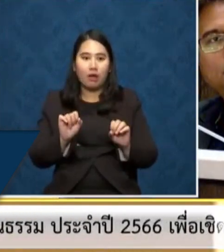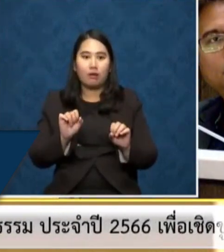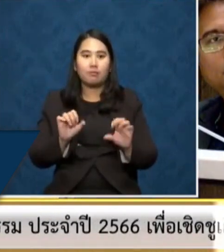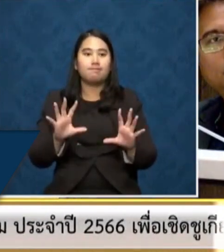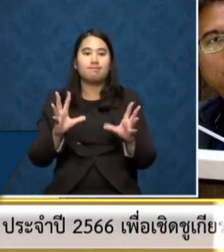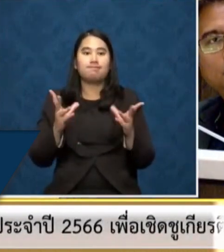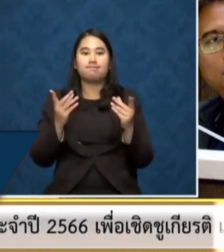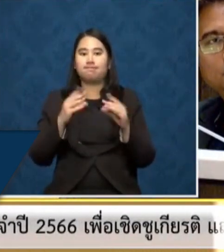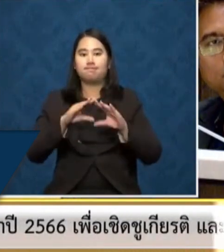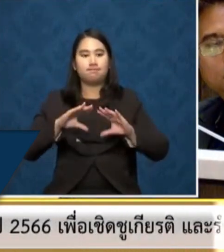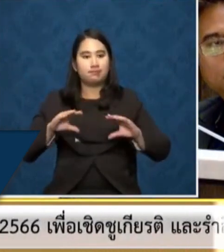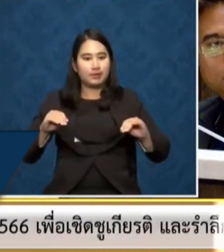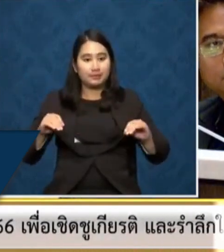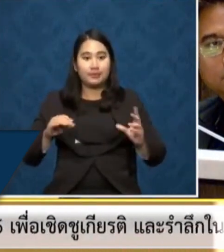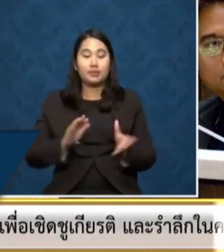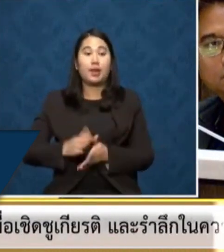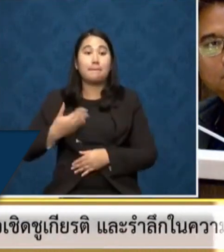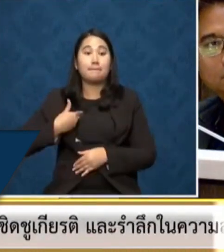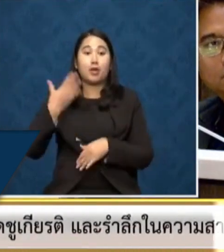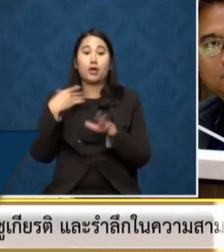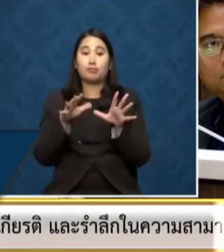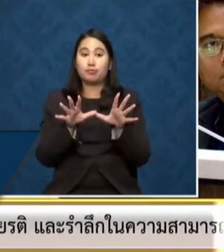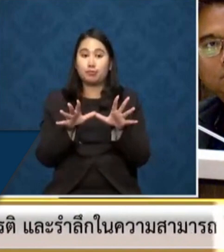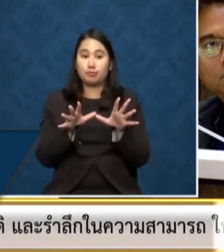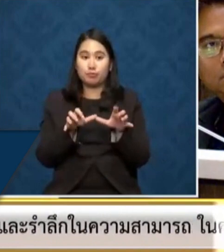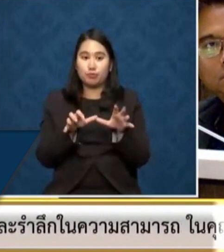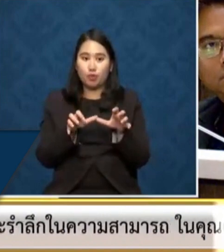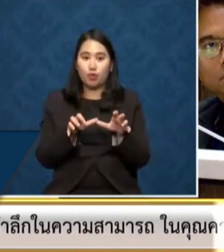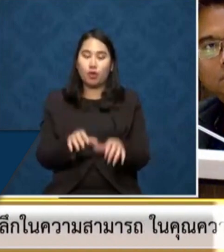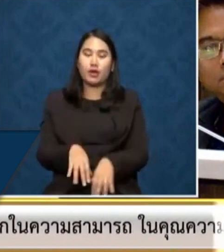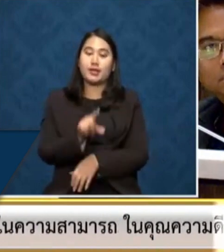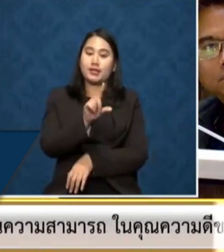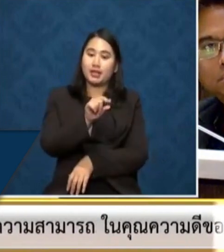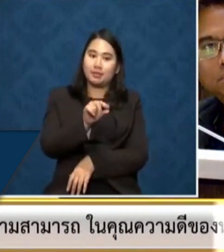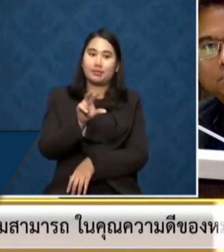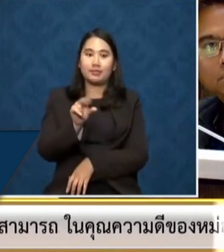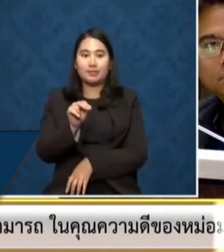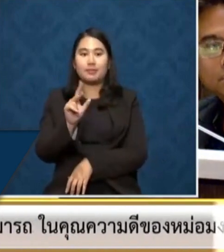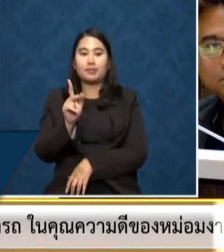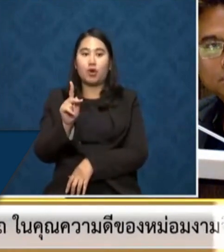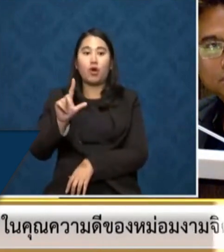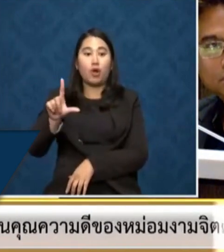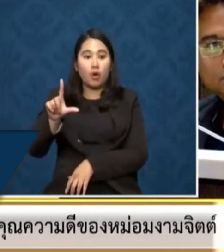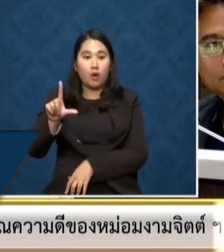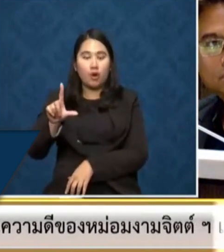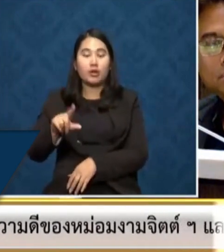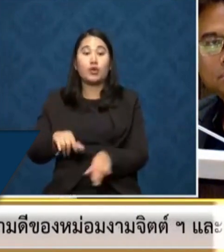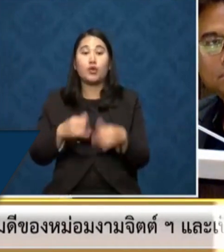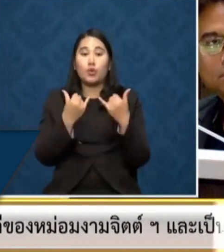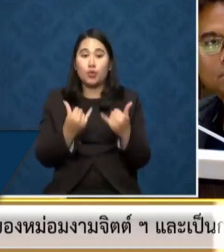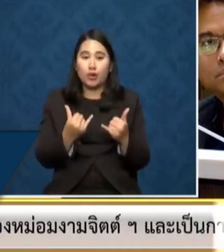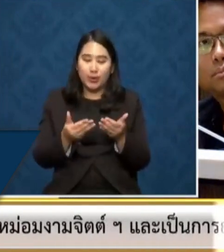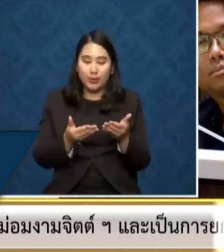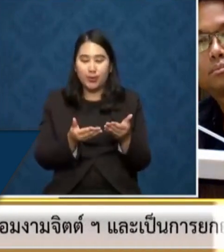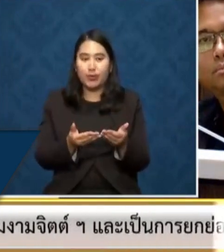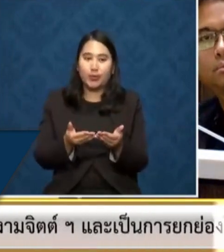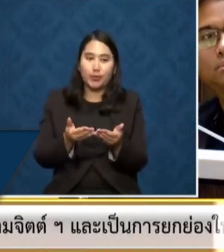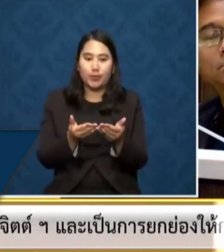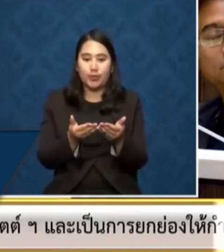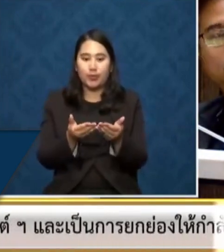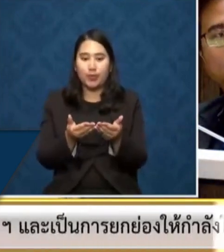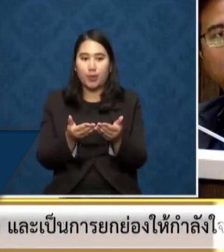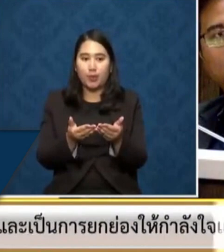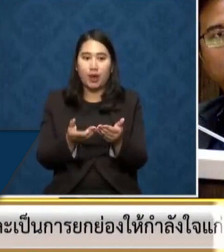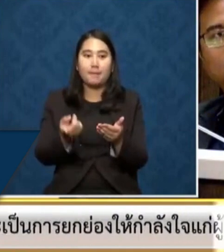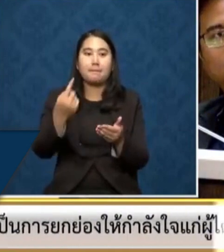ครึ่งจากที่เคยจับปูได้วันละ 20-30กกรทุกวันนี้ออกเรือไปกลับ